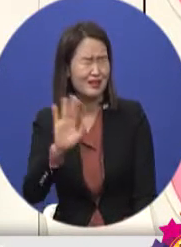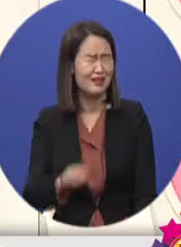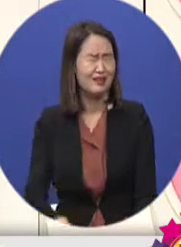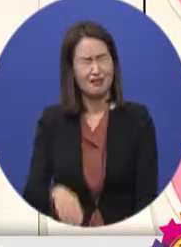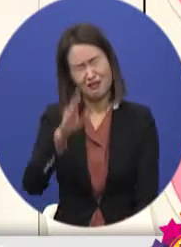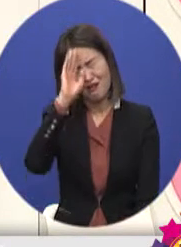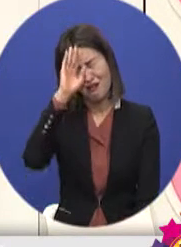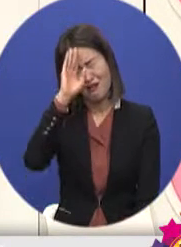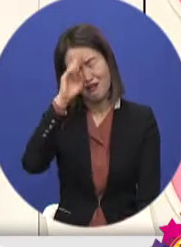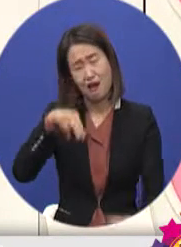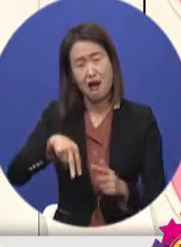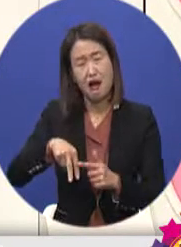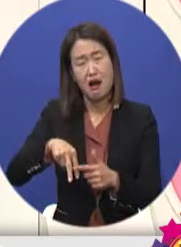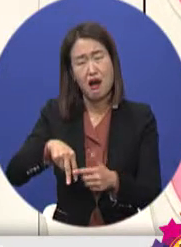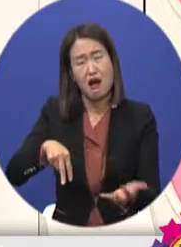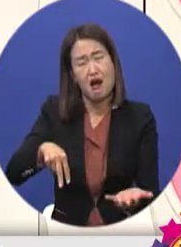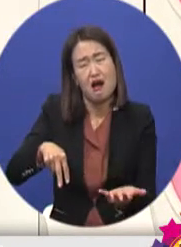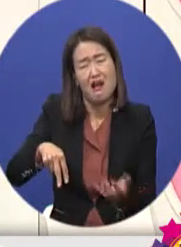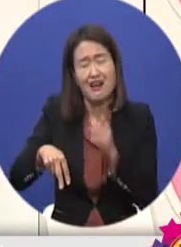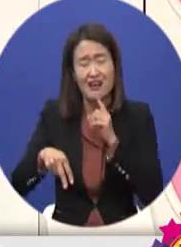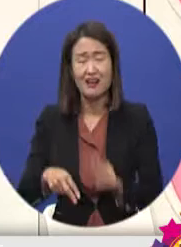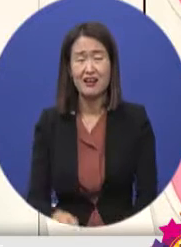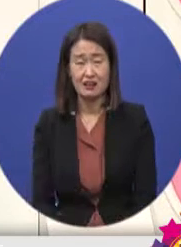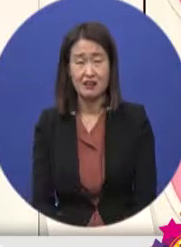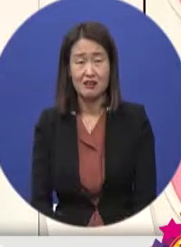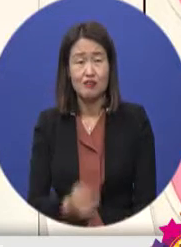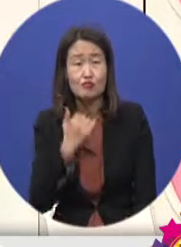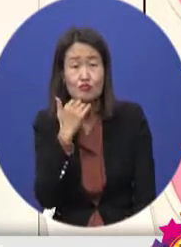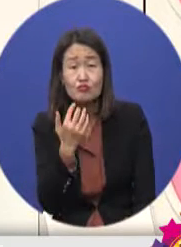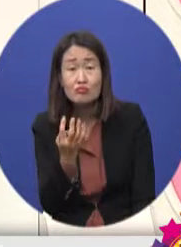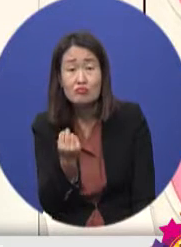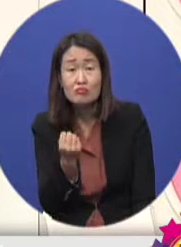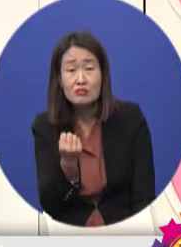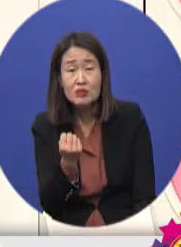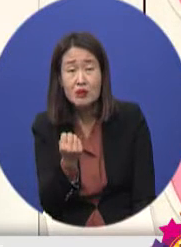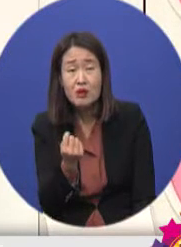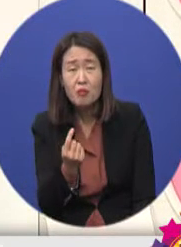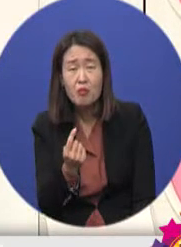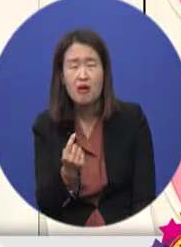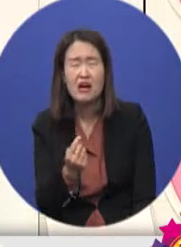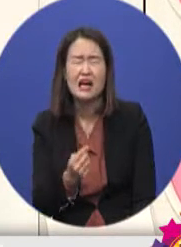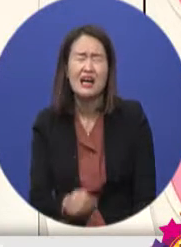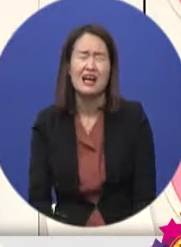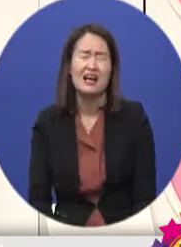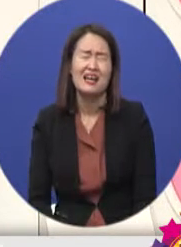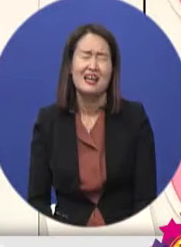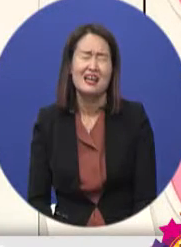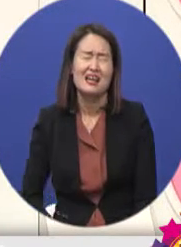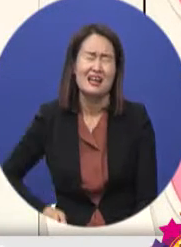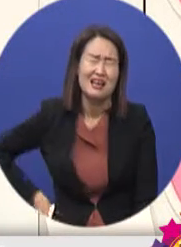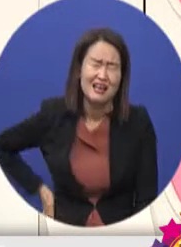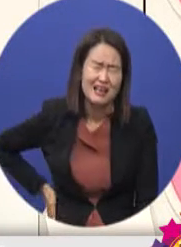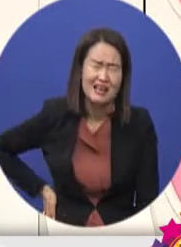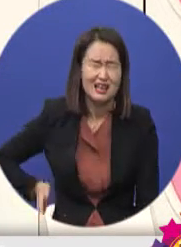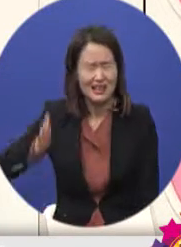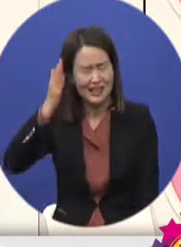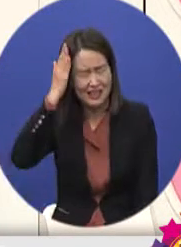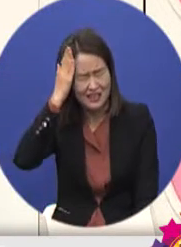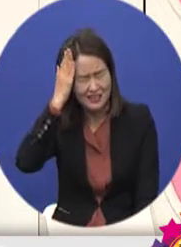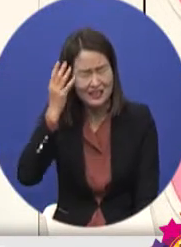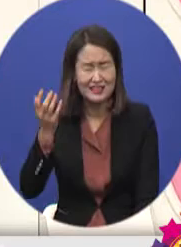아프요. 다리도 아프고. 예. 어머니 연세 되시면 허리도 아프고 내가 머리도